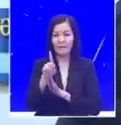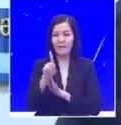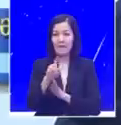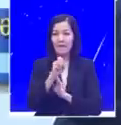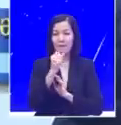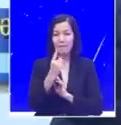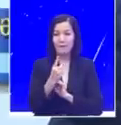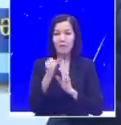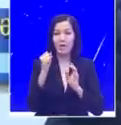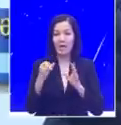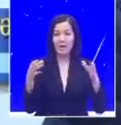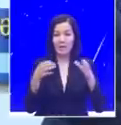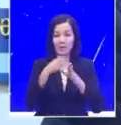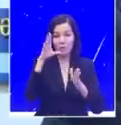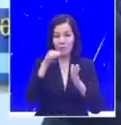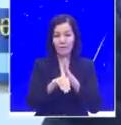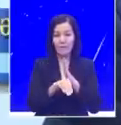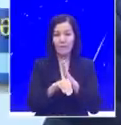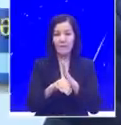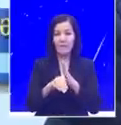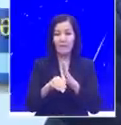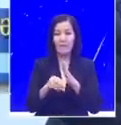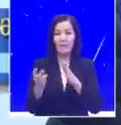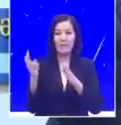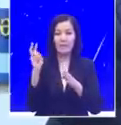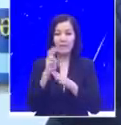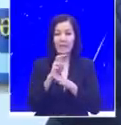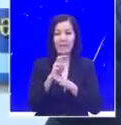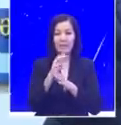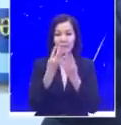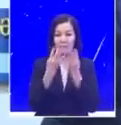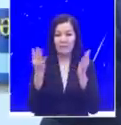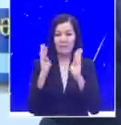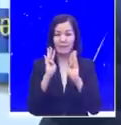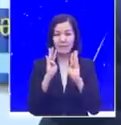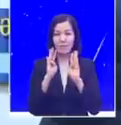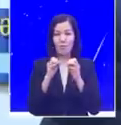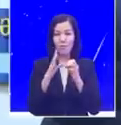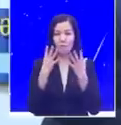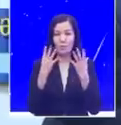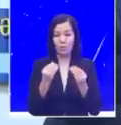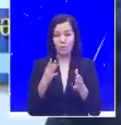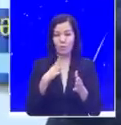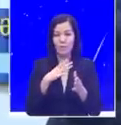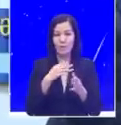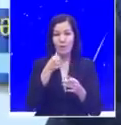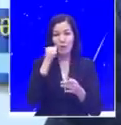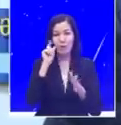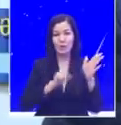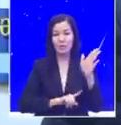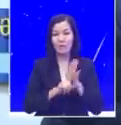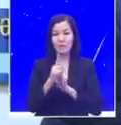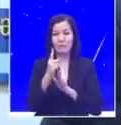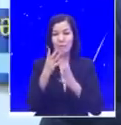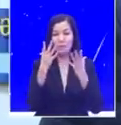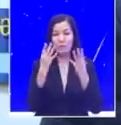категорияда болғаннан кейін біз оларды келген адамдарды карантинге жатқызатынбыз. Кешеден бастап уже келген адамды бір күн